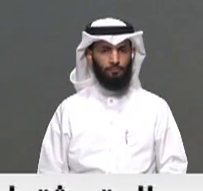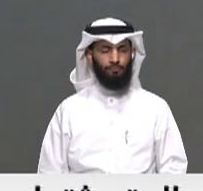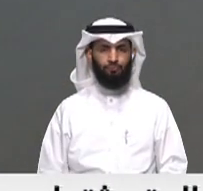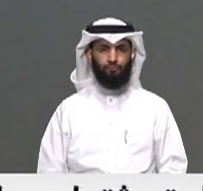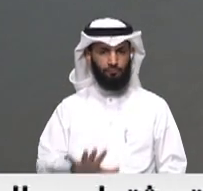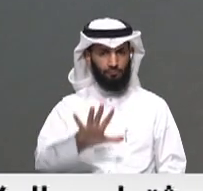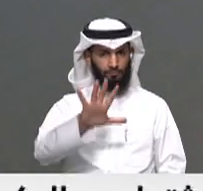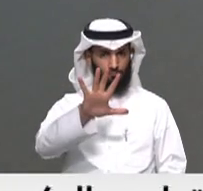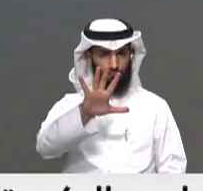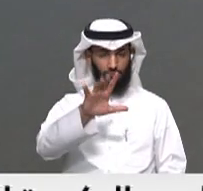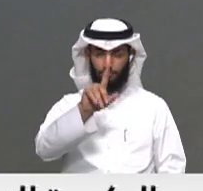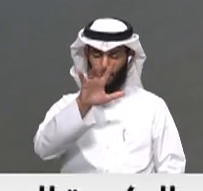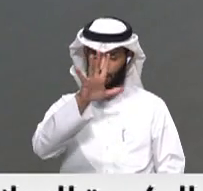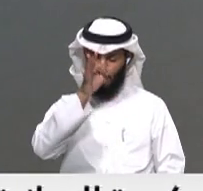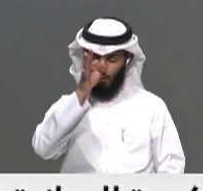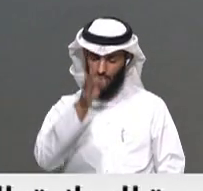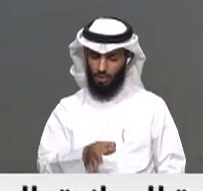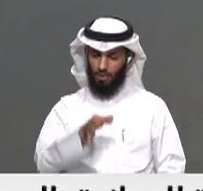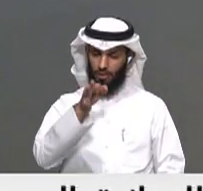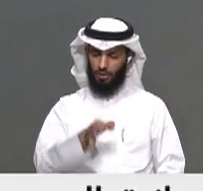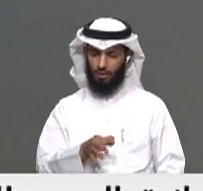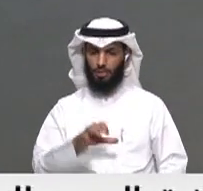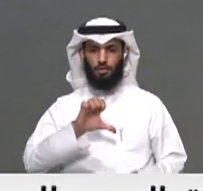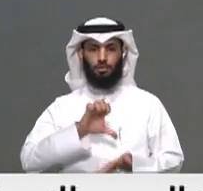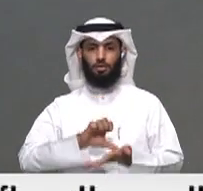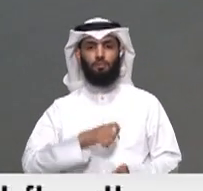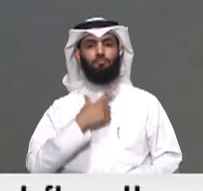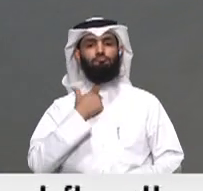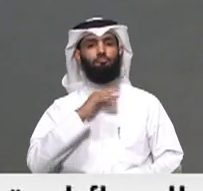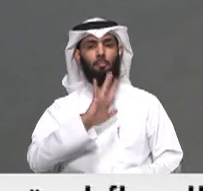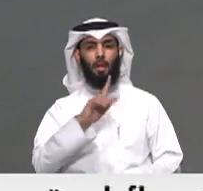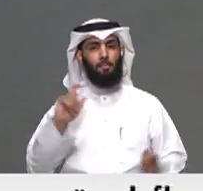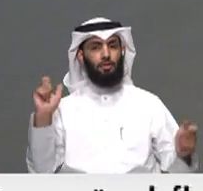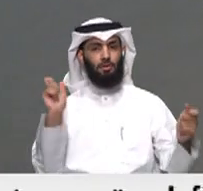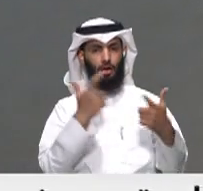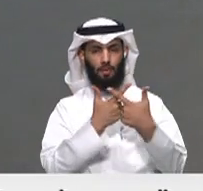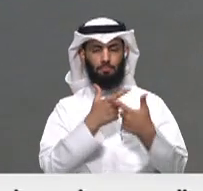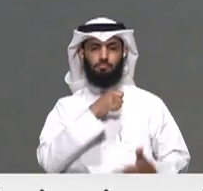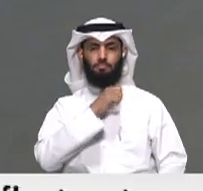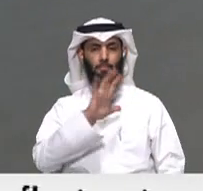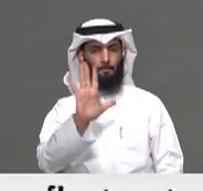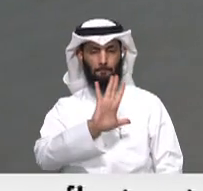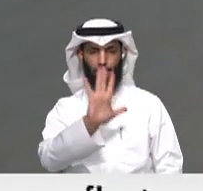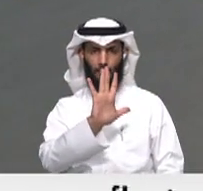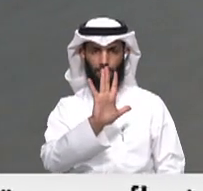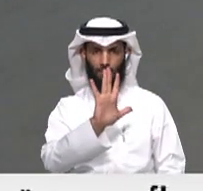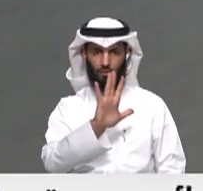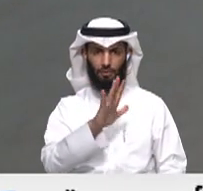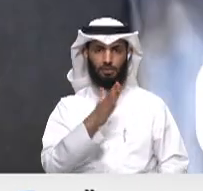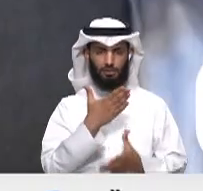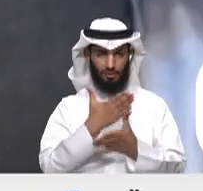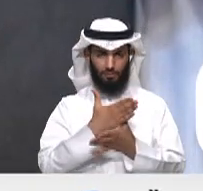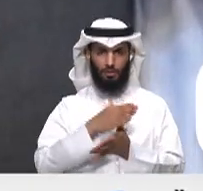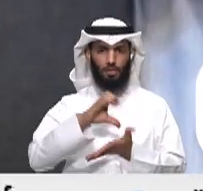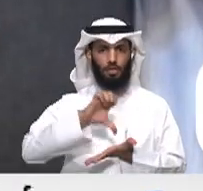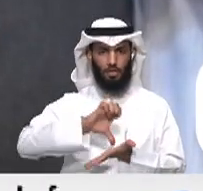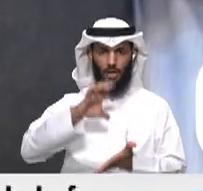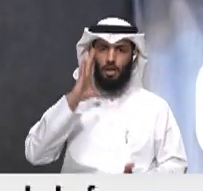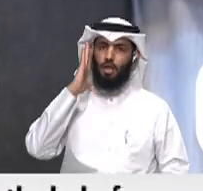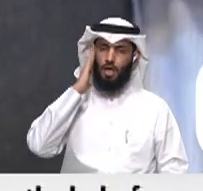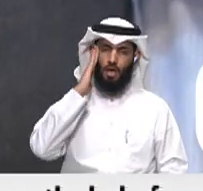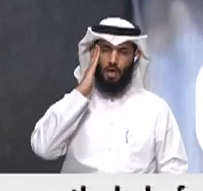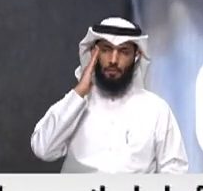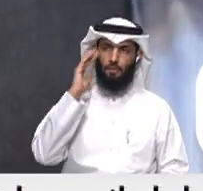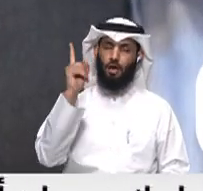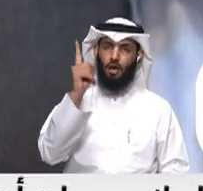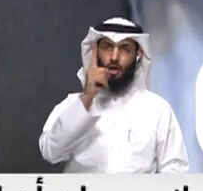بالتأكيد إيران لا تريد أن تكون حرب إقليمية شاملة، لأنها تعلم جيدا، وهذا ما أخبرت به كل